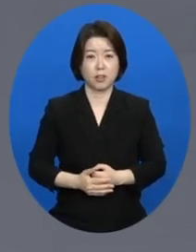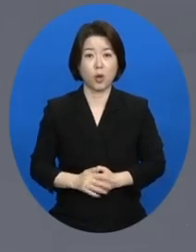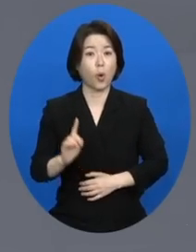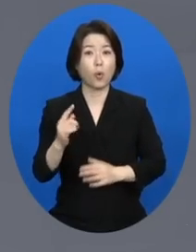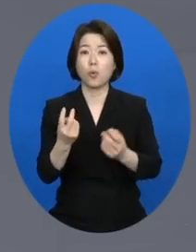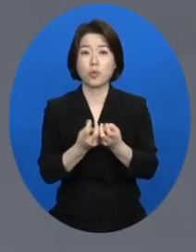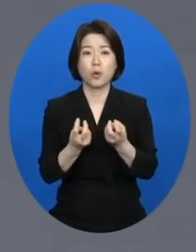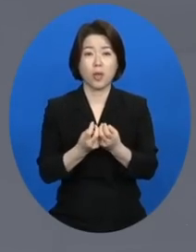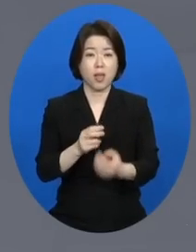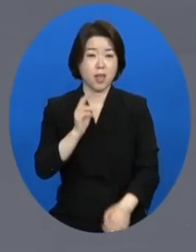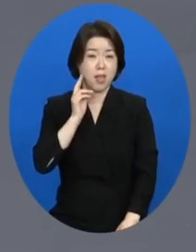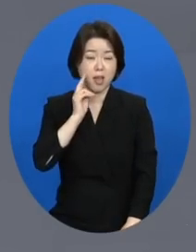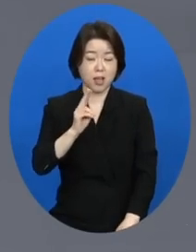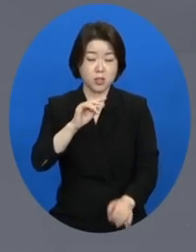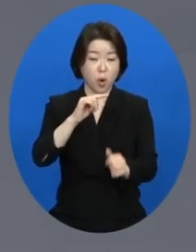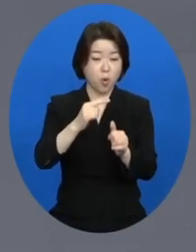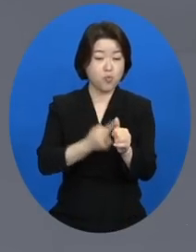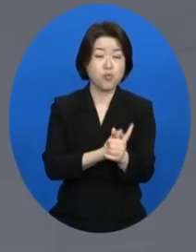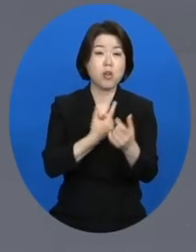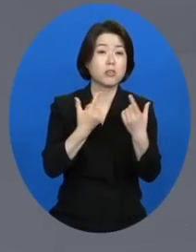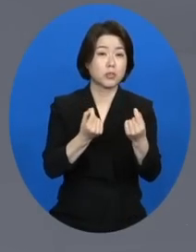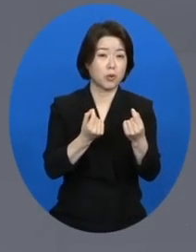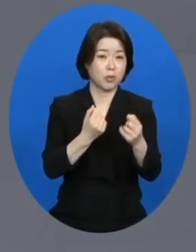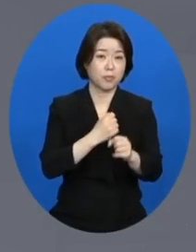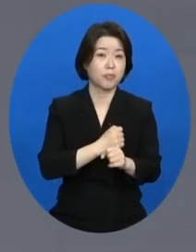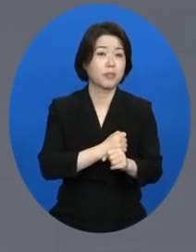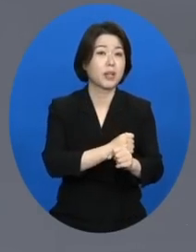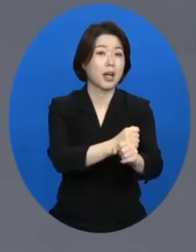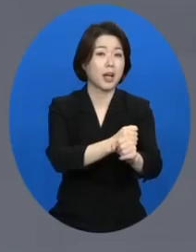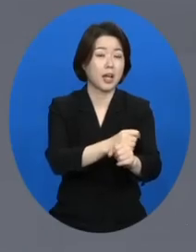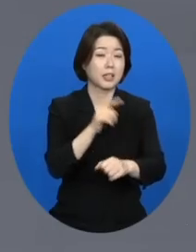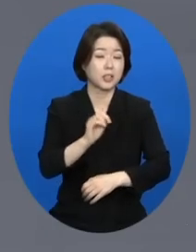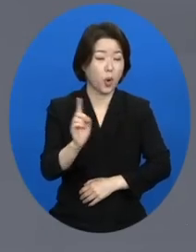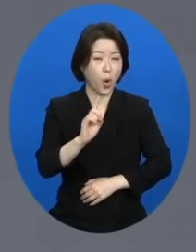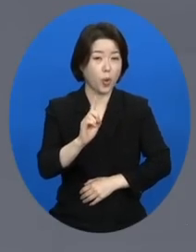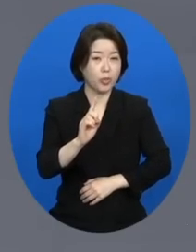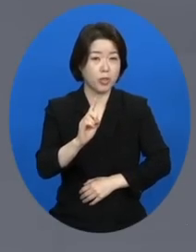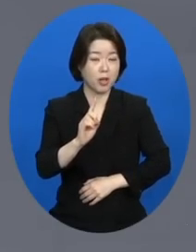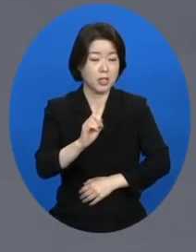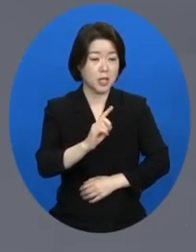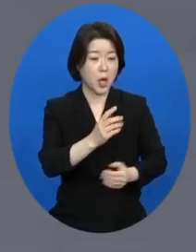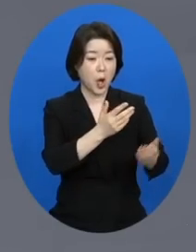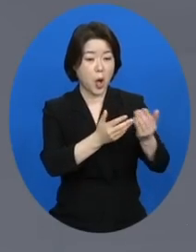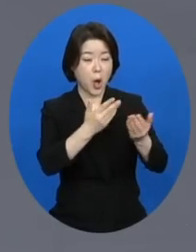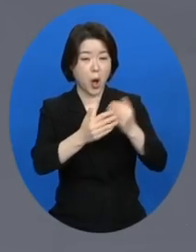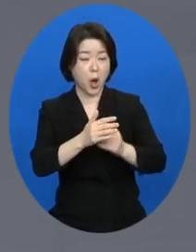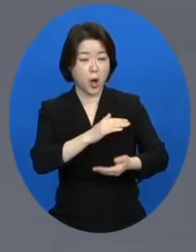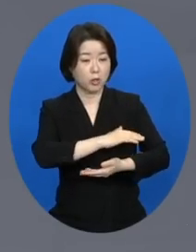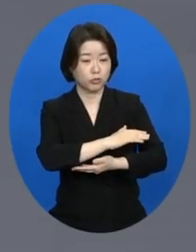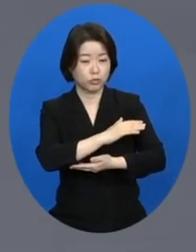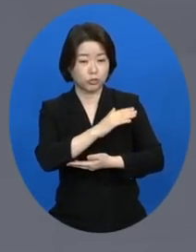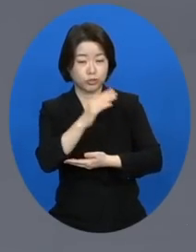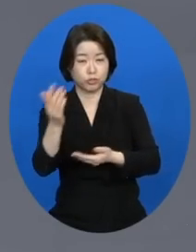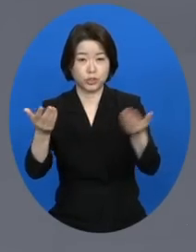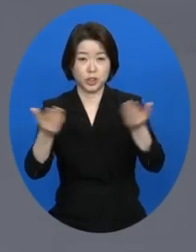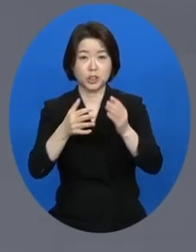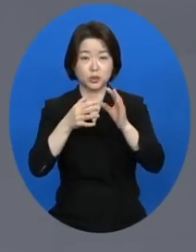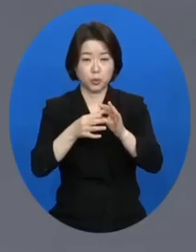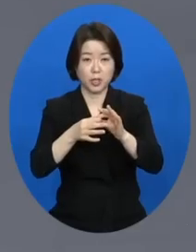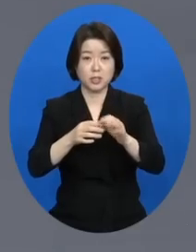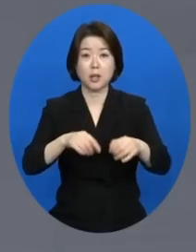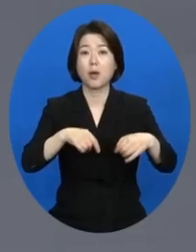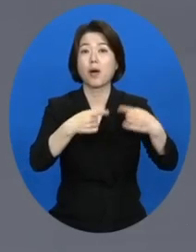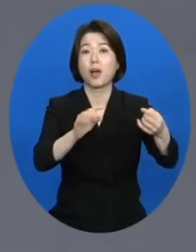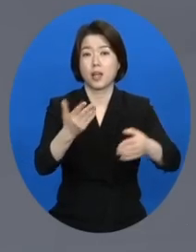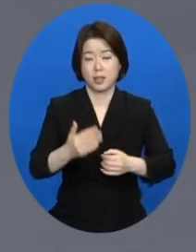어떻게요? 아주 우연처럼 보이는 일련의 연속된 사건들을 통해서요. 그런데